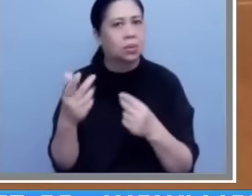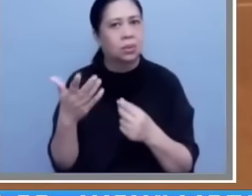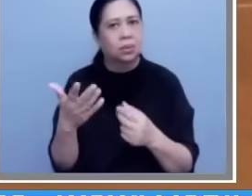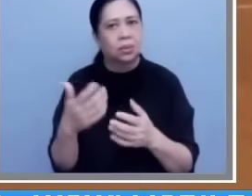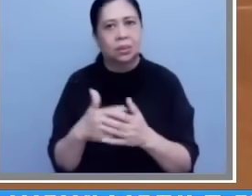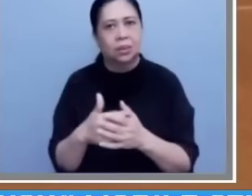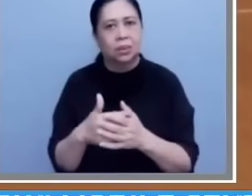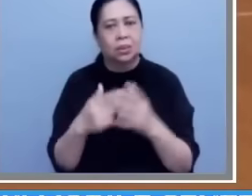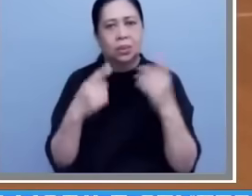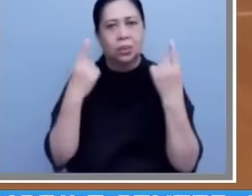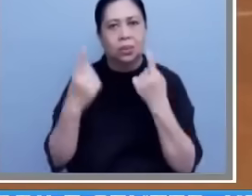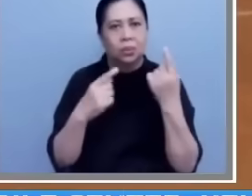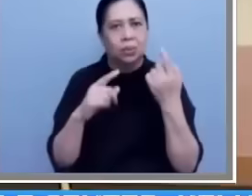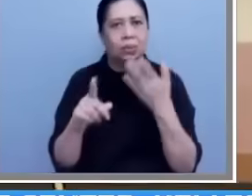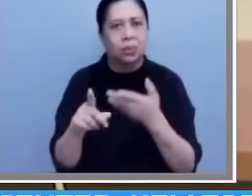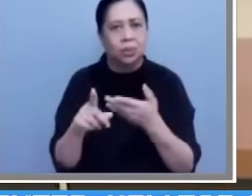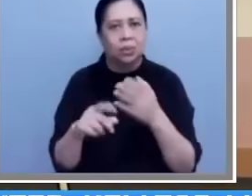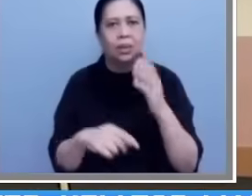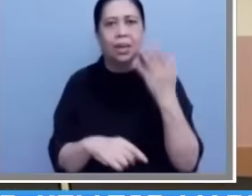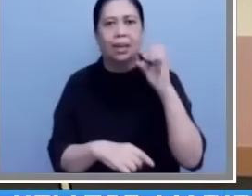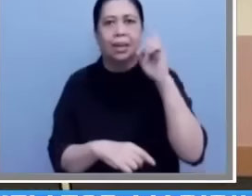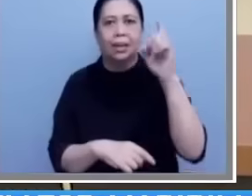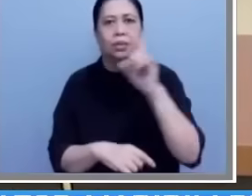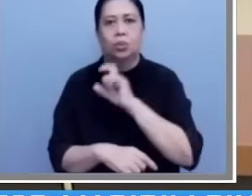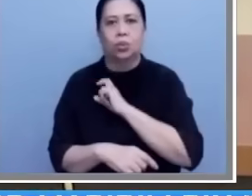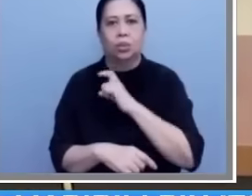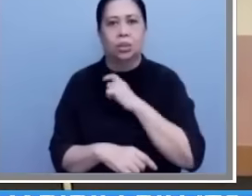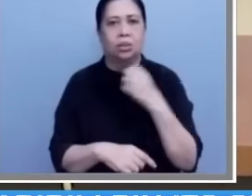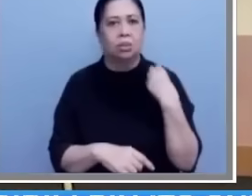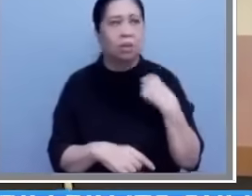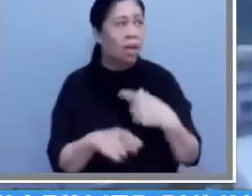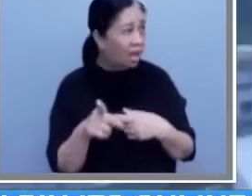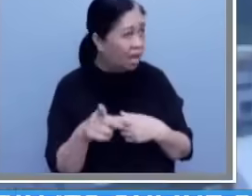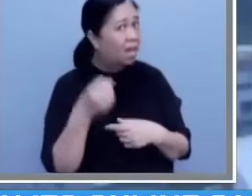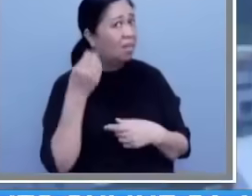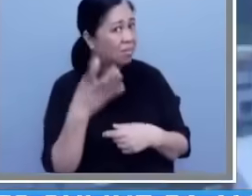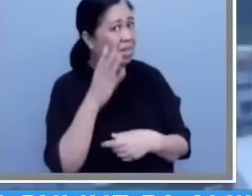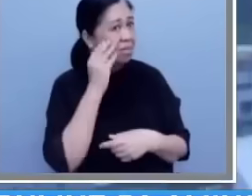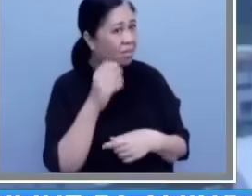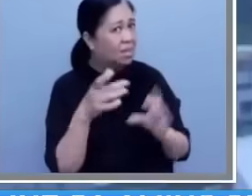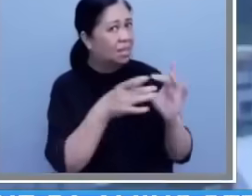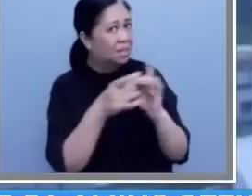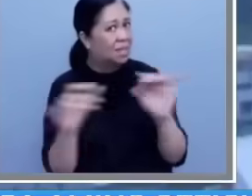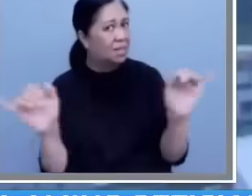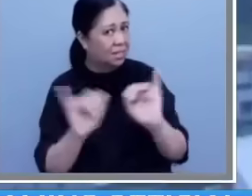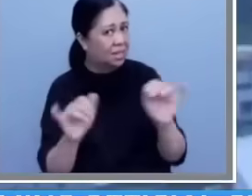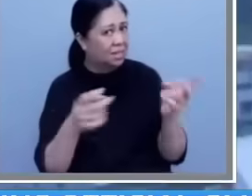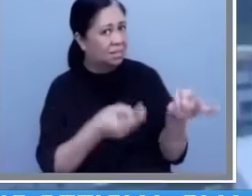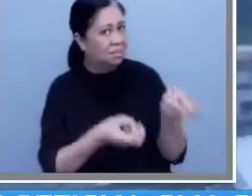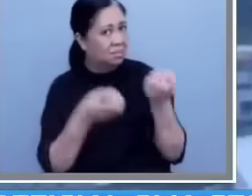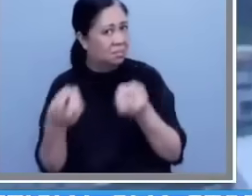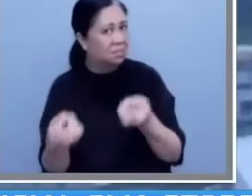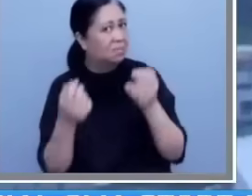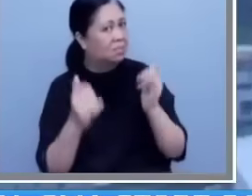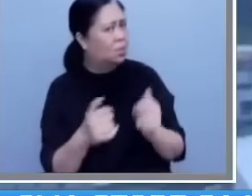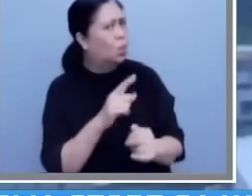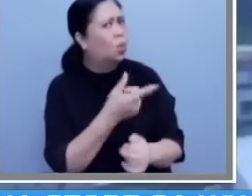na ex-police officer, sir. Mm-hmm. So meron na pala siyang kaso na parang kaugnay nito nangyari. Pero